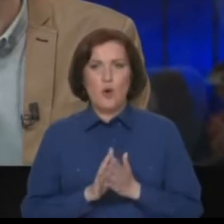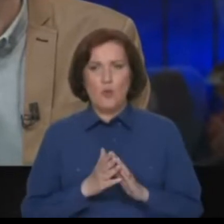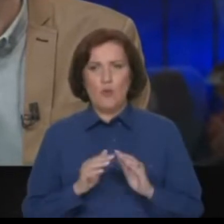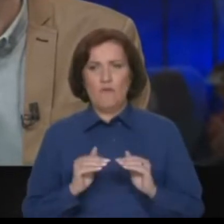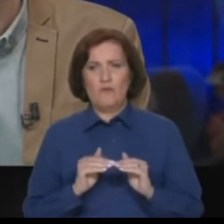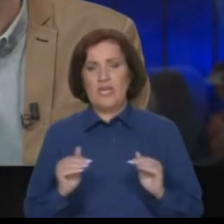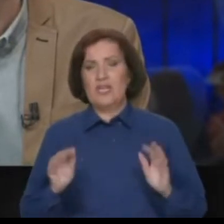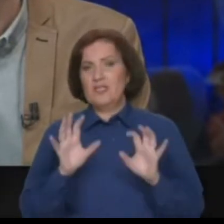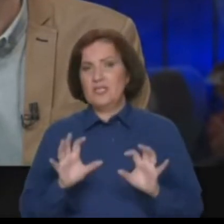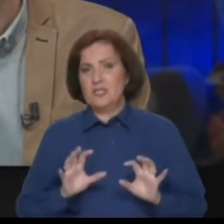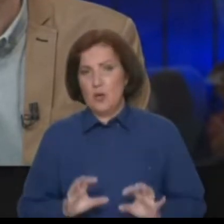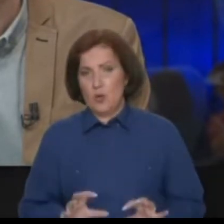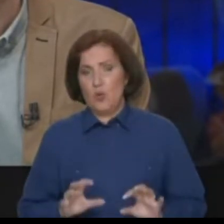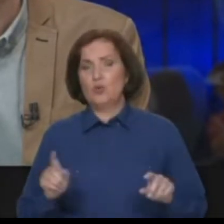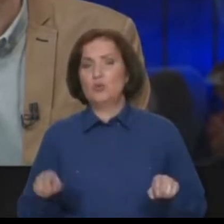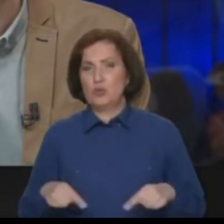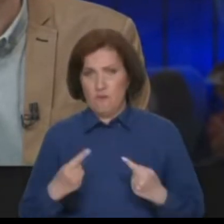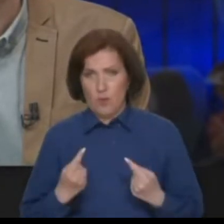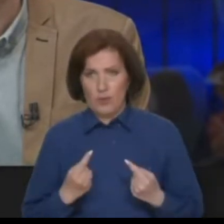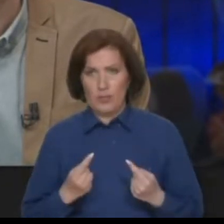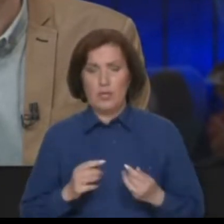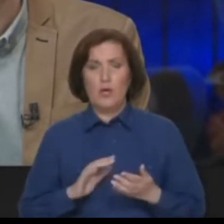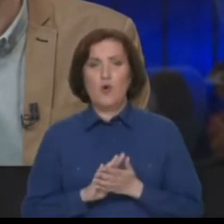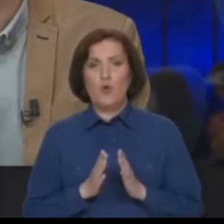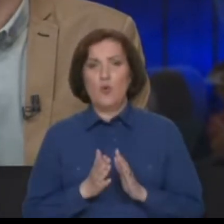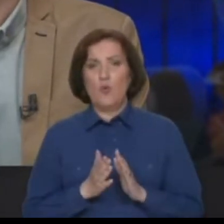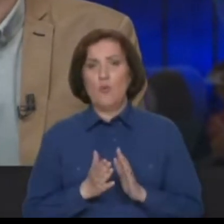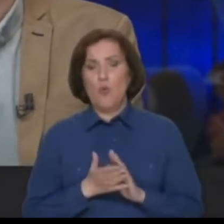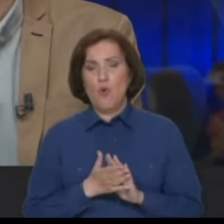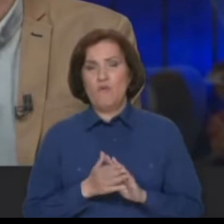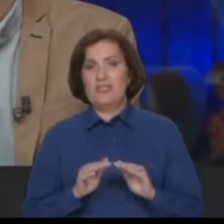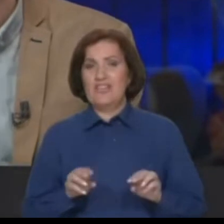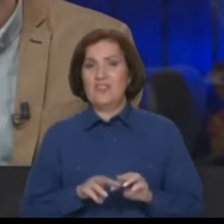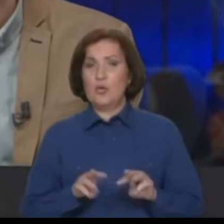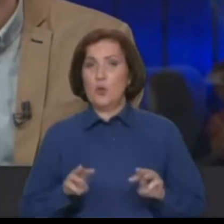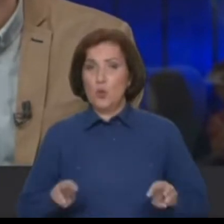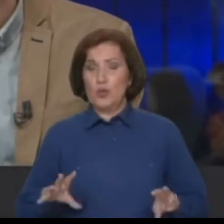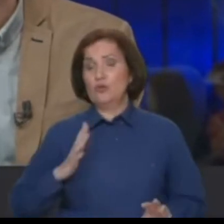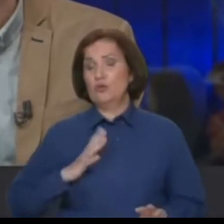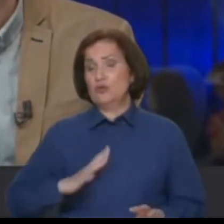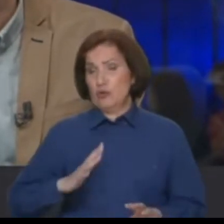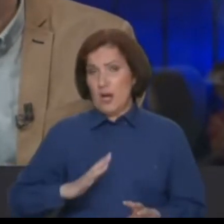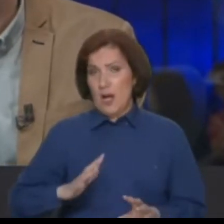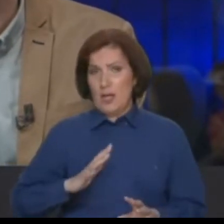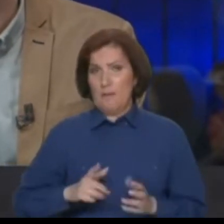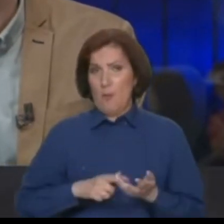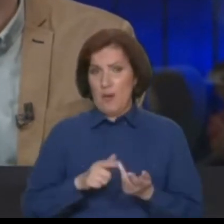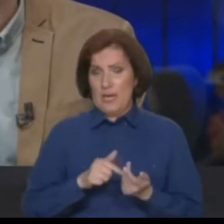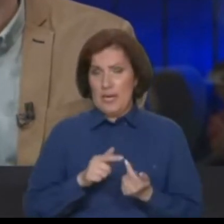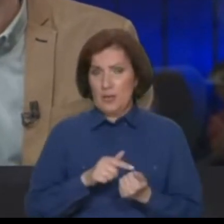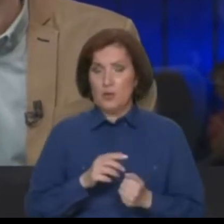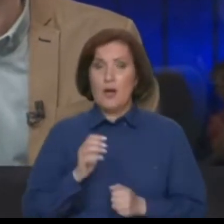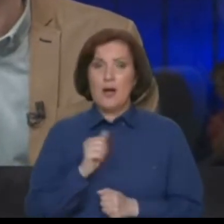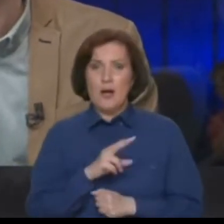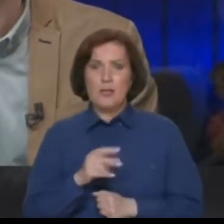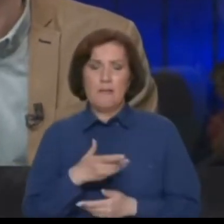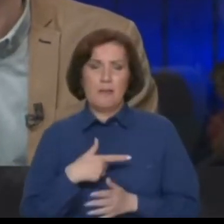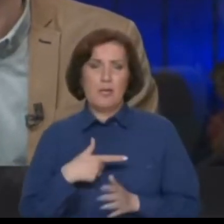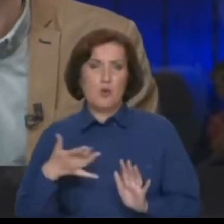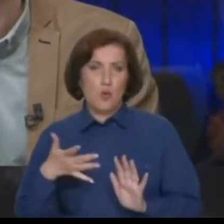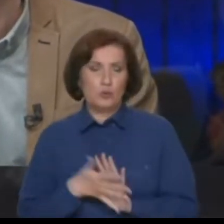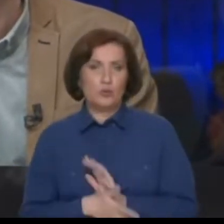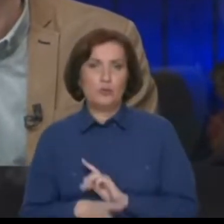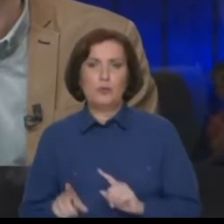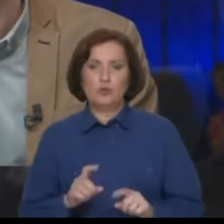на рівні закону створені, умови на рівні уряду. Ми чекаємо від уряду відповідного переліку, але ми